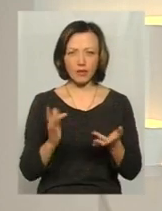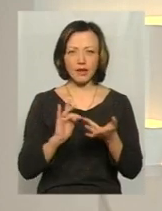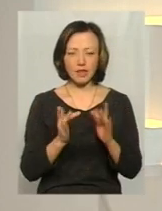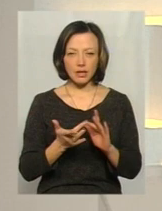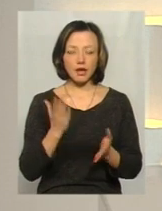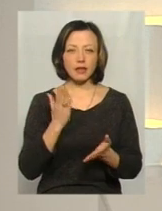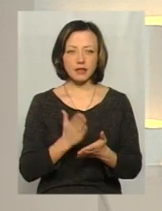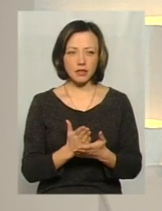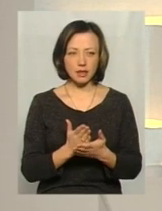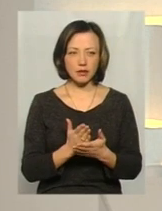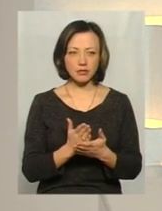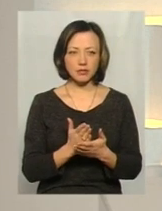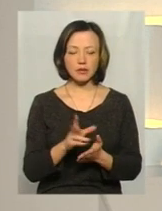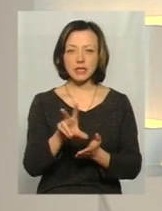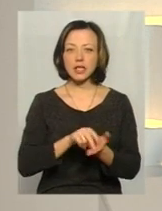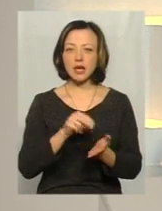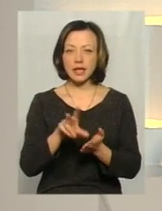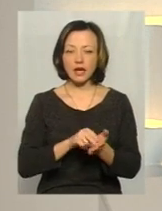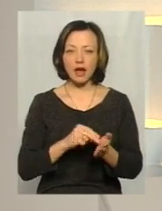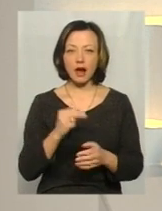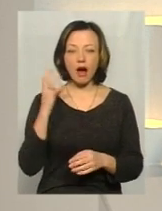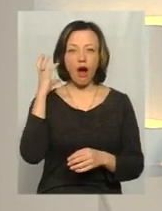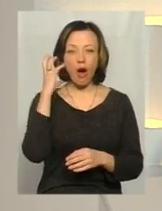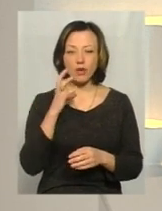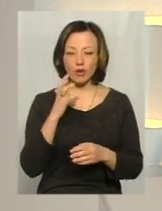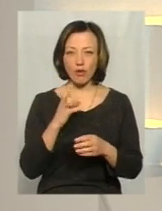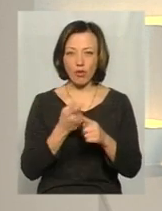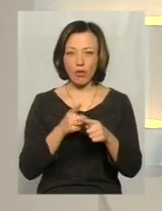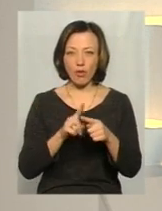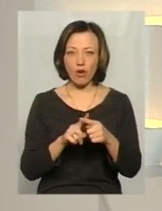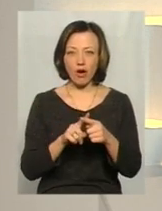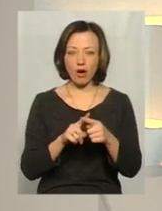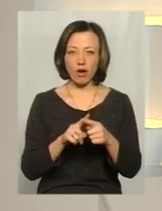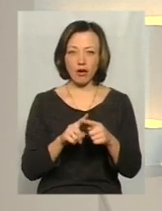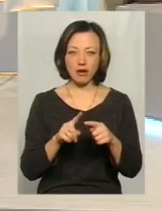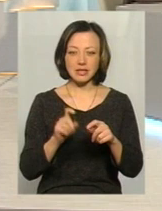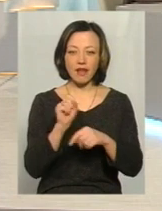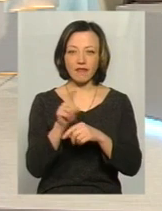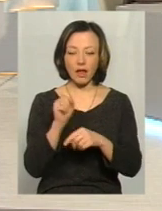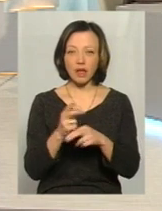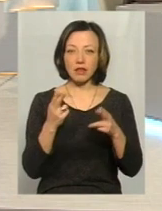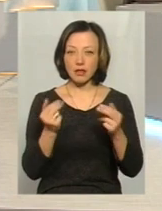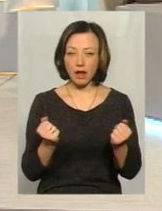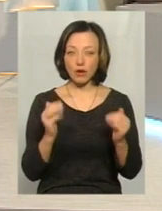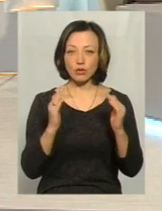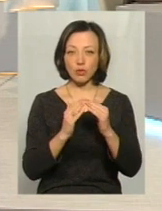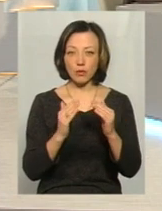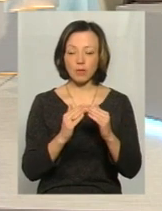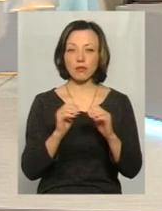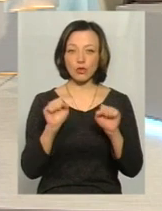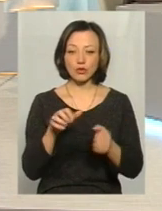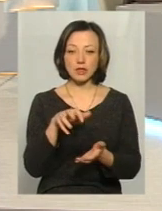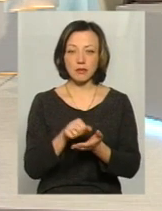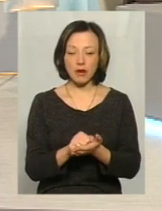є зразки аудіофайлів, і діти можуть вдома додатково займатися? Звичайно, чим більше дитина працює